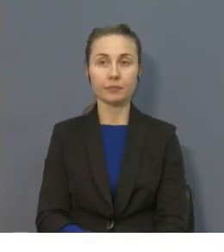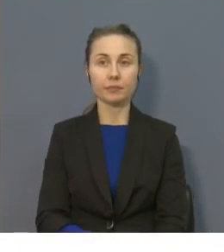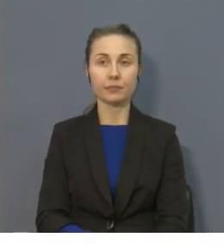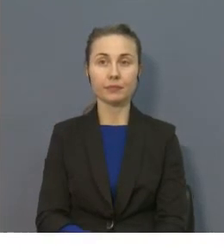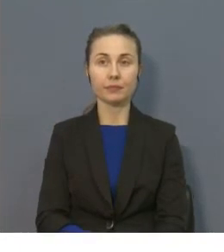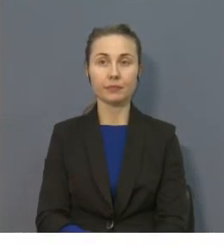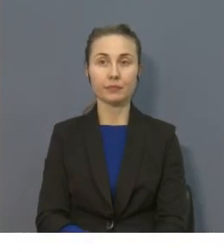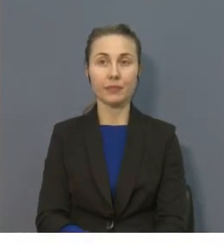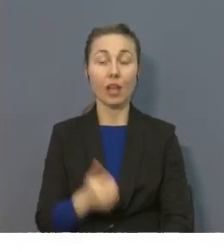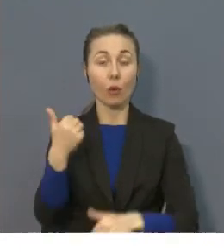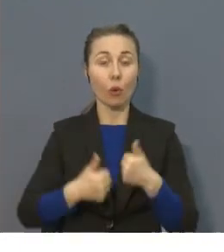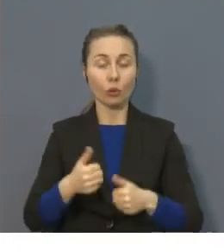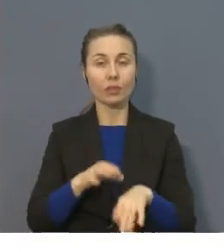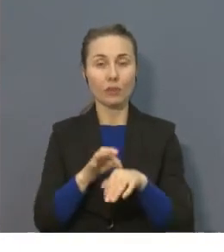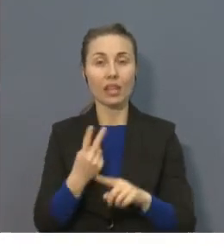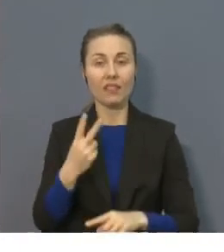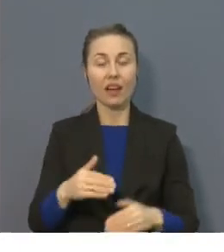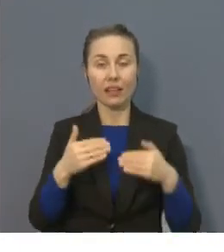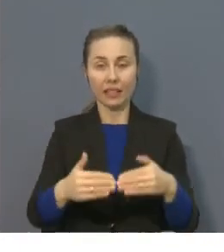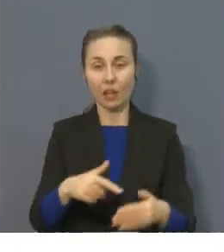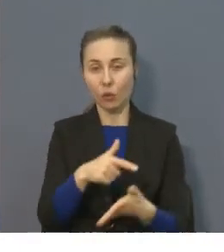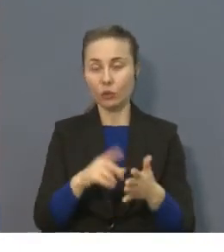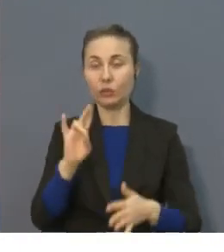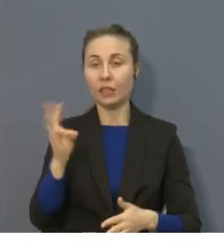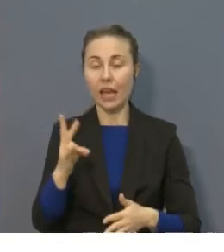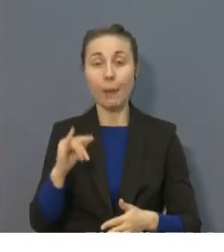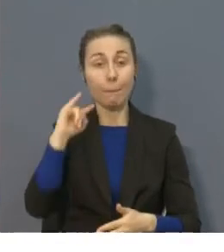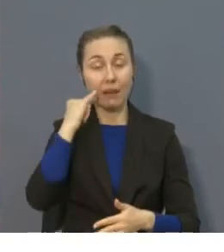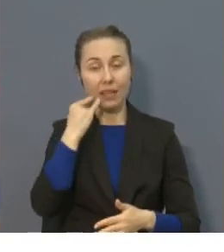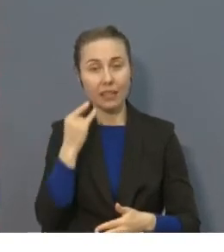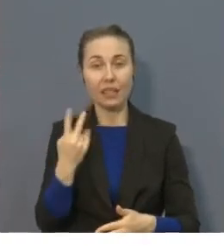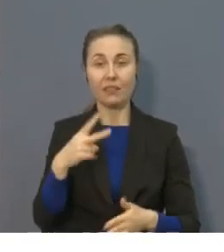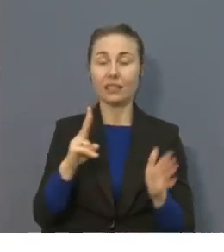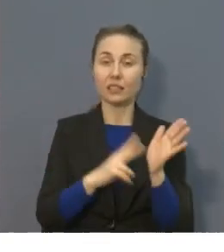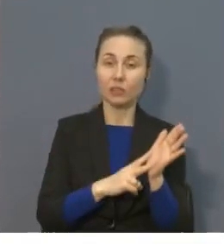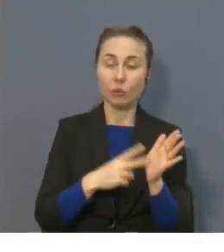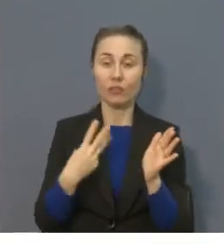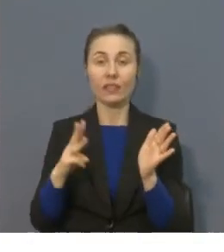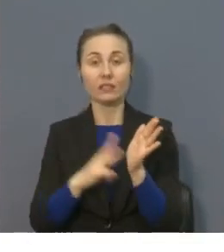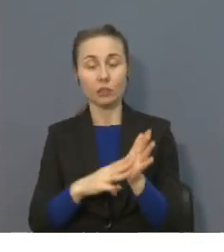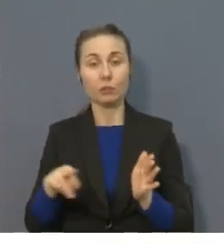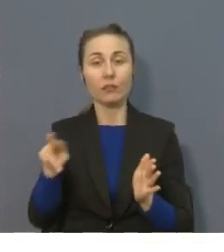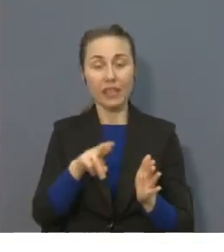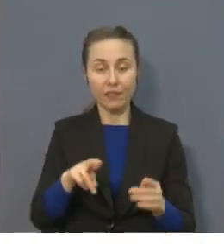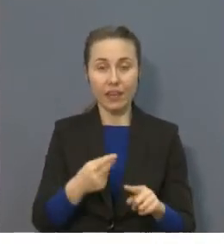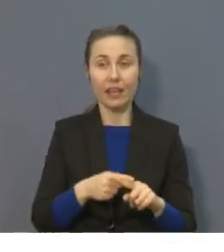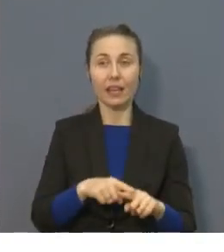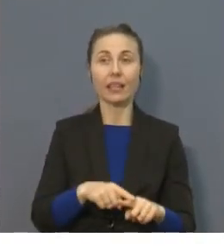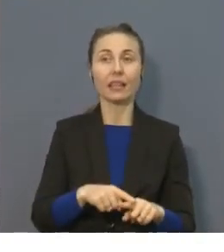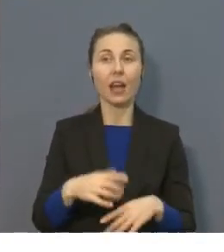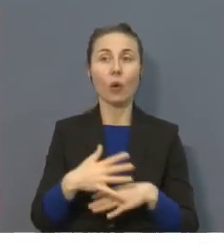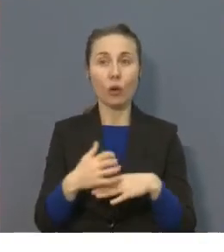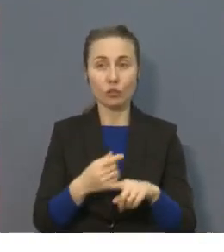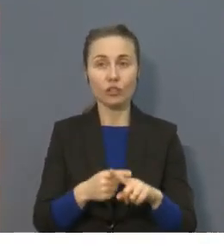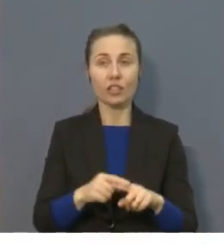Бірінші байқау 2021 жылы 27 қаңтарда Нұр-Сұлтан қаласында өткен халықаралық фестиваль. Бұл сайыста жүлделі бірінші